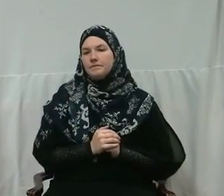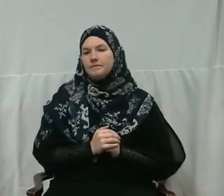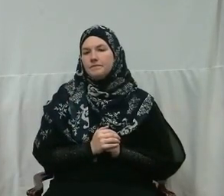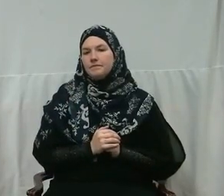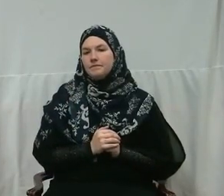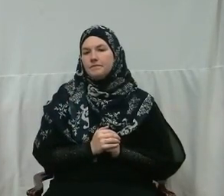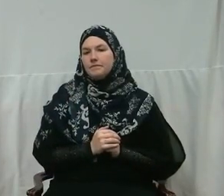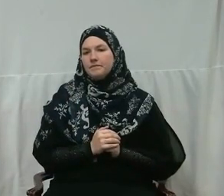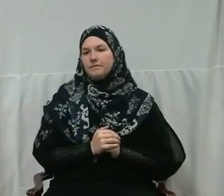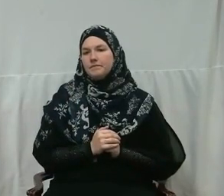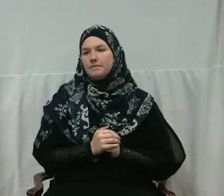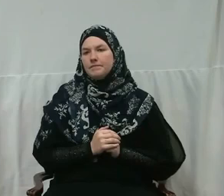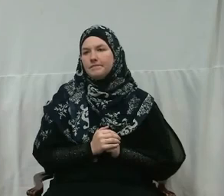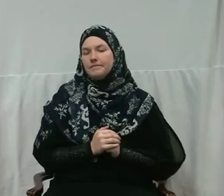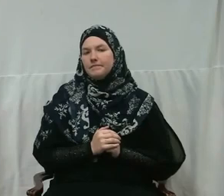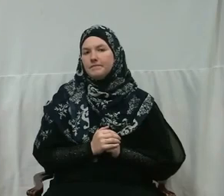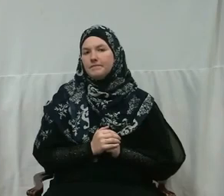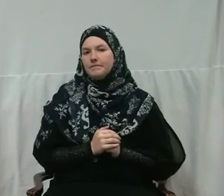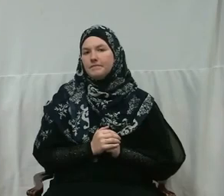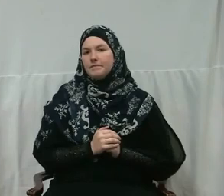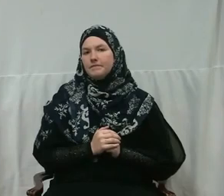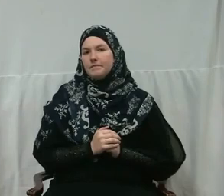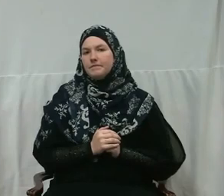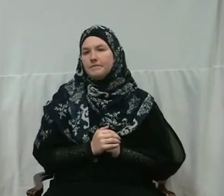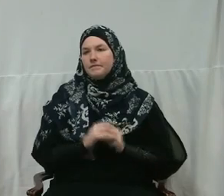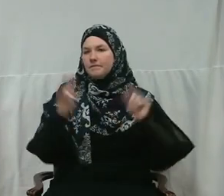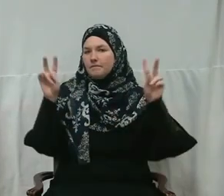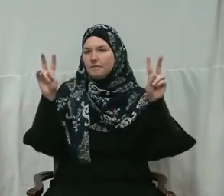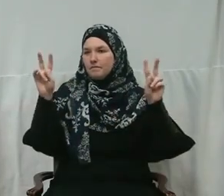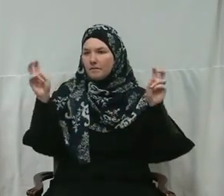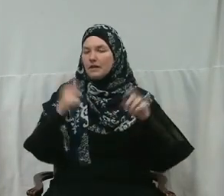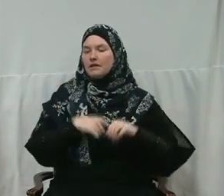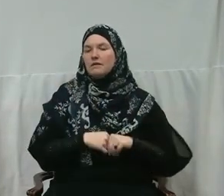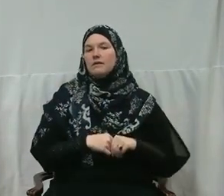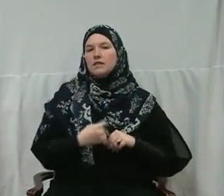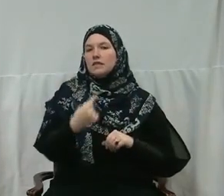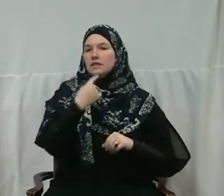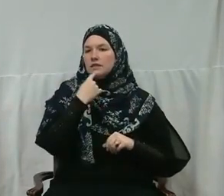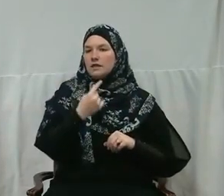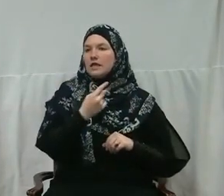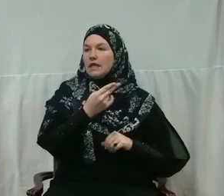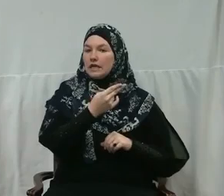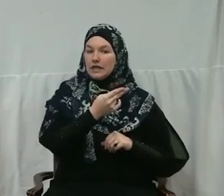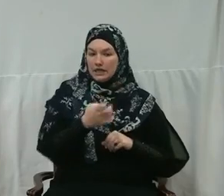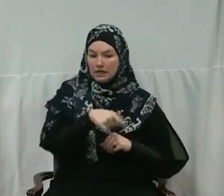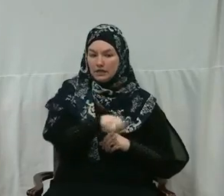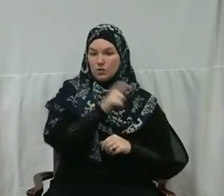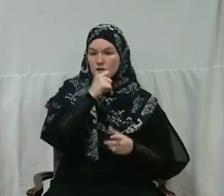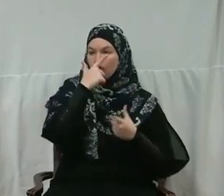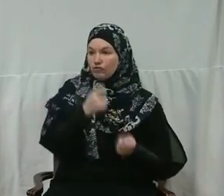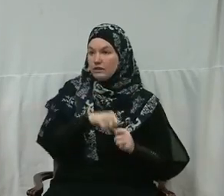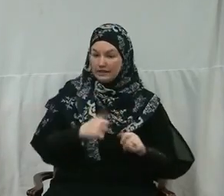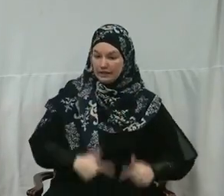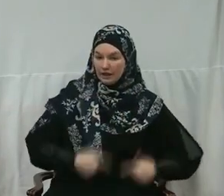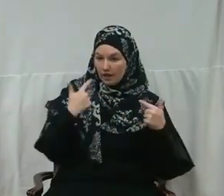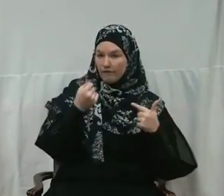لِمَنْ نُرِيدُ. He whose desire is exclusively in the interest of this life and what